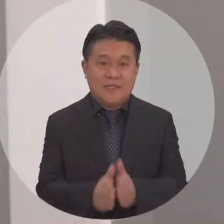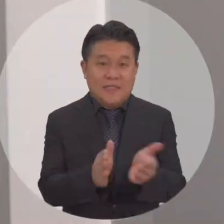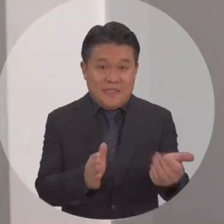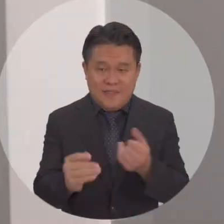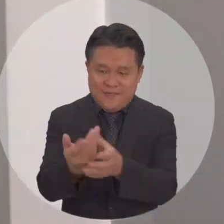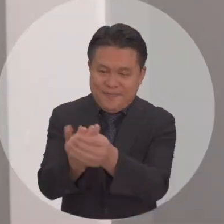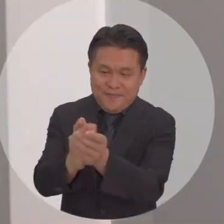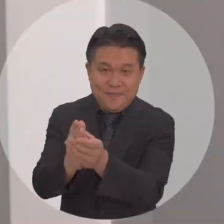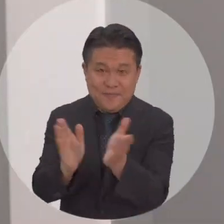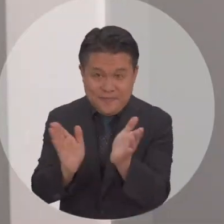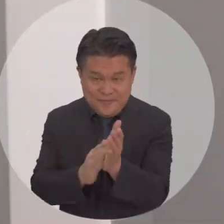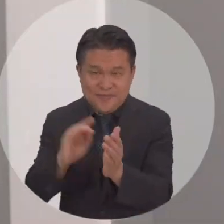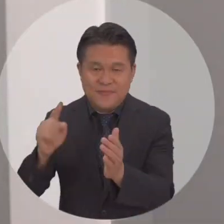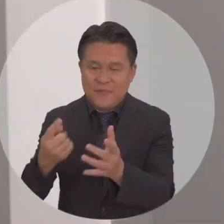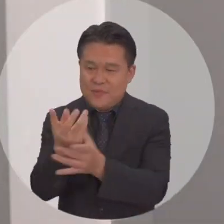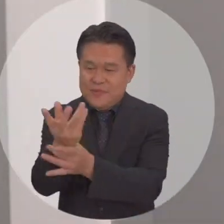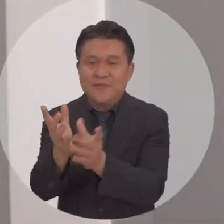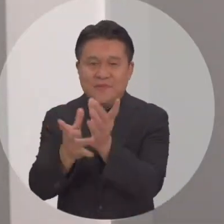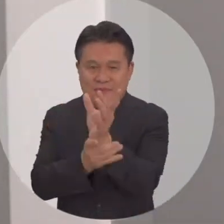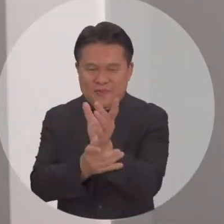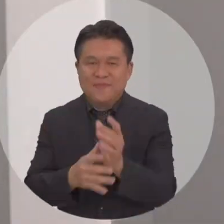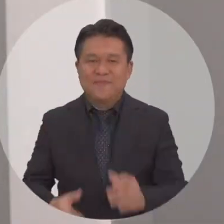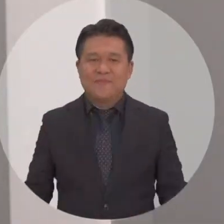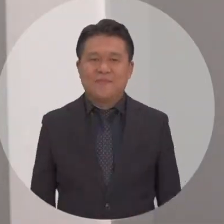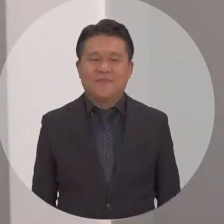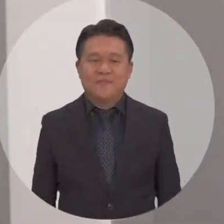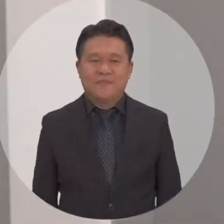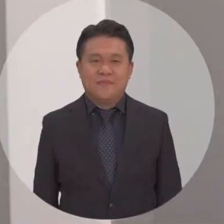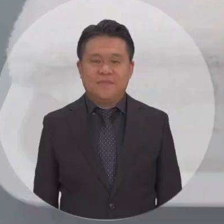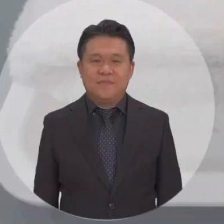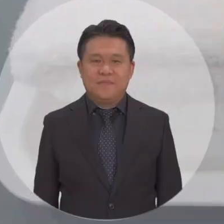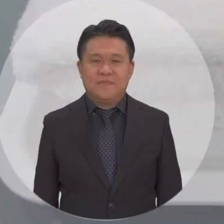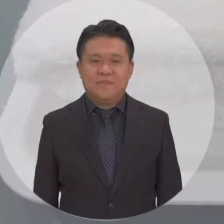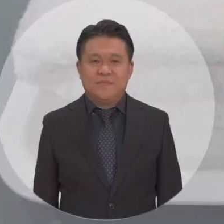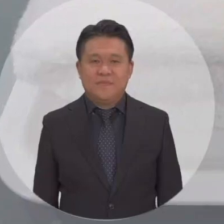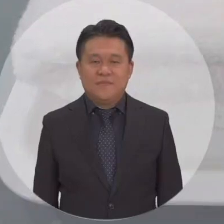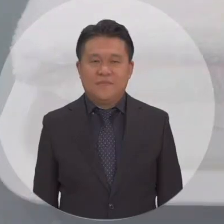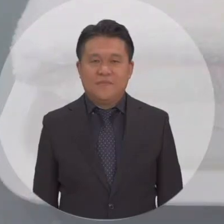진행 전 손을 씻고 일회용 장갑을 손에 낍니다.